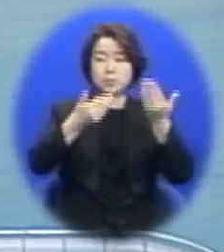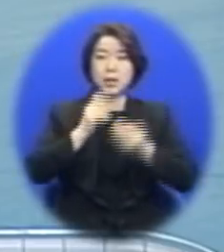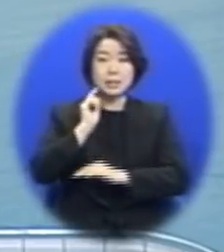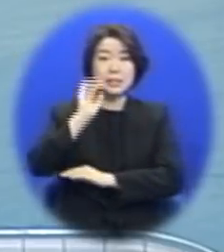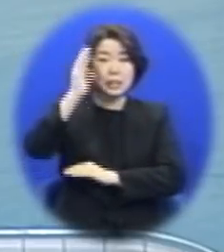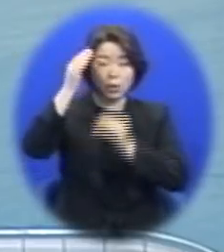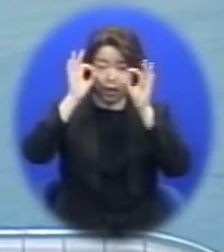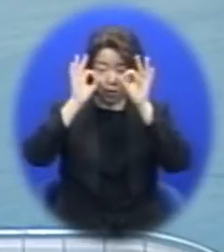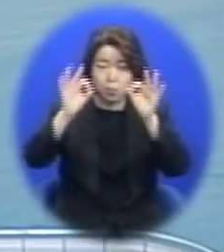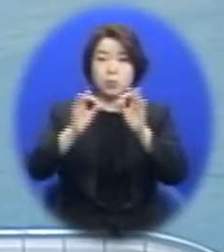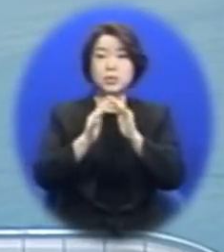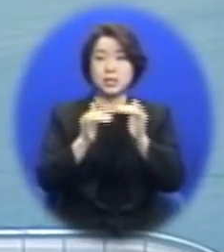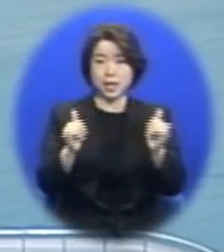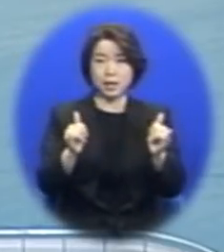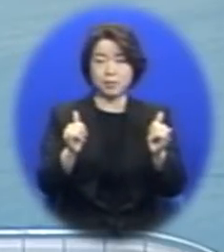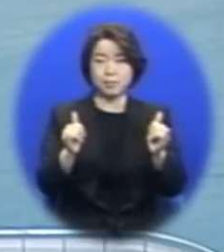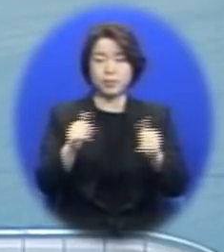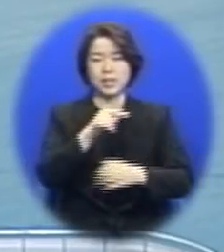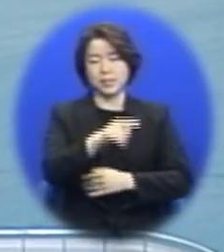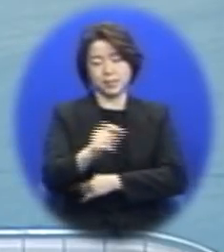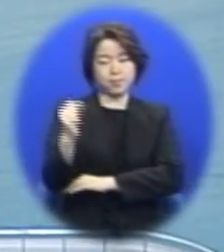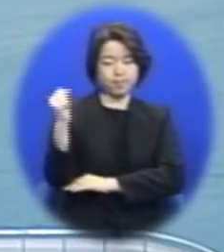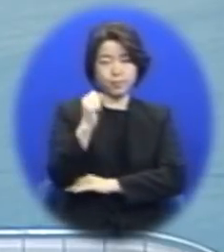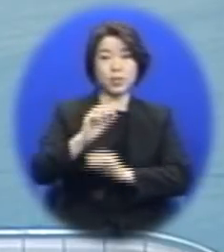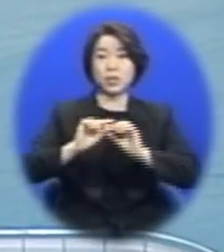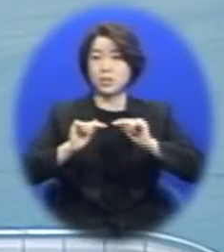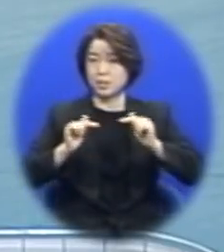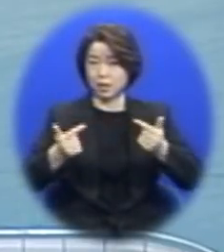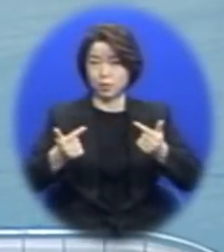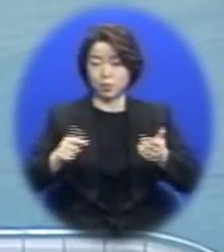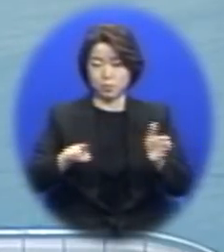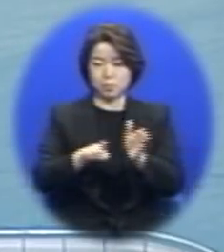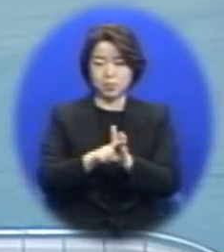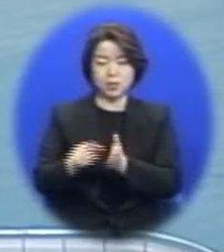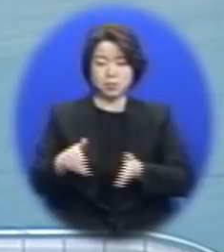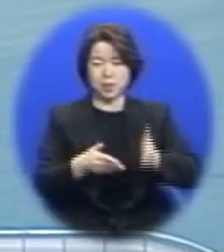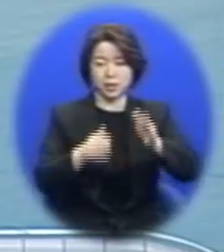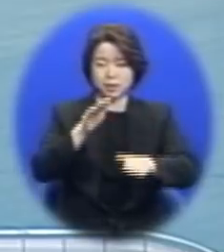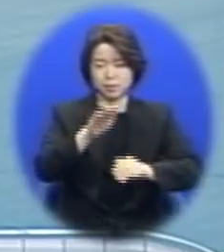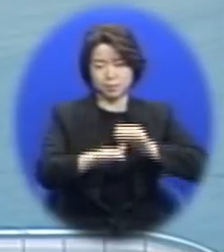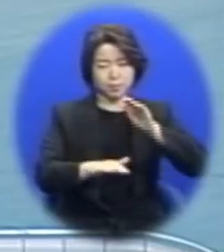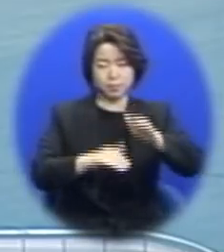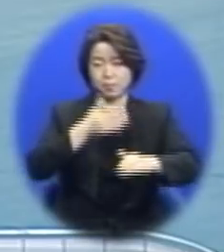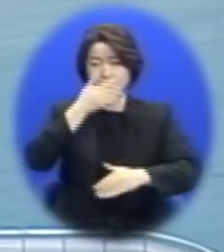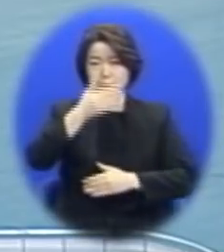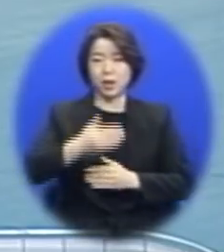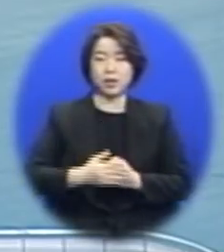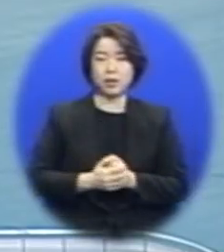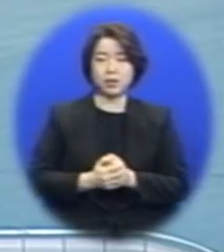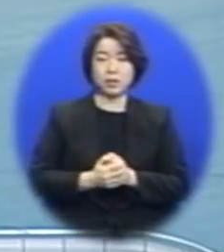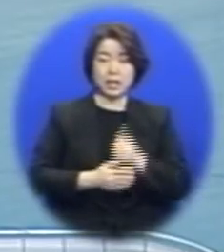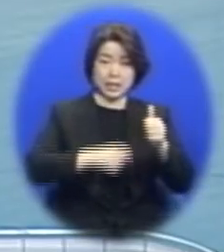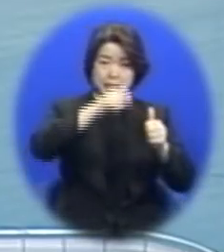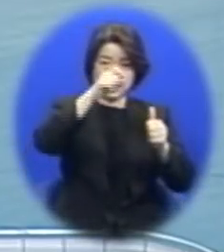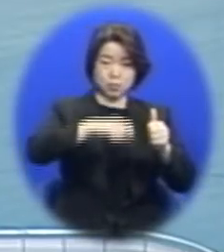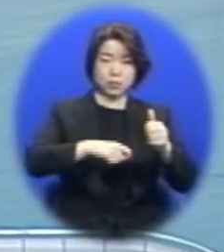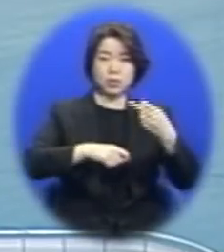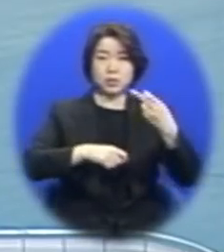그러면 그는 흔들리지 않고 믿음의 길을 갑니다. 히브리서 12장 1절에